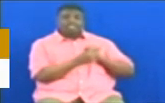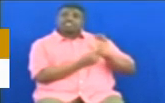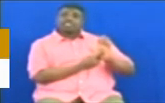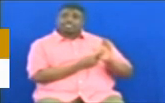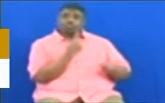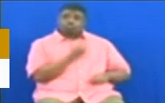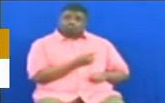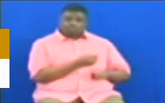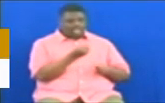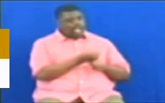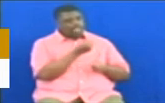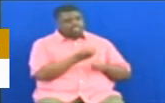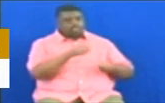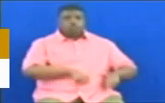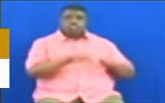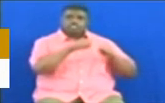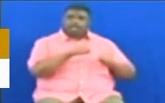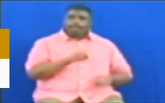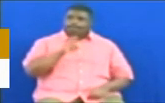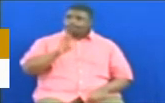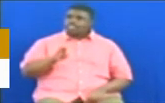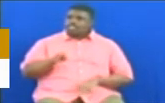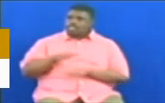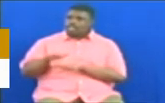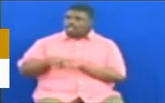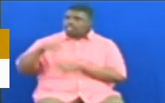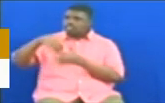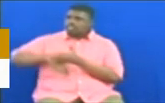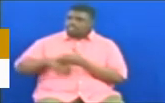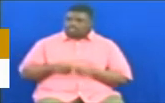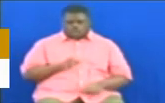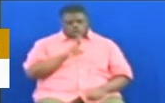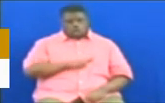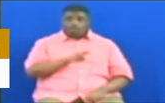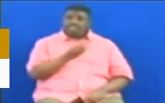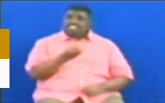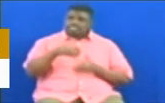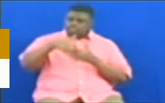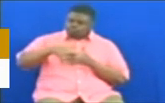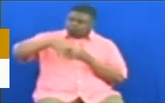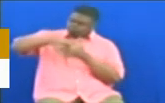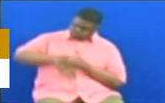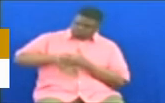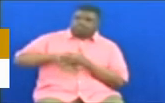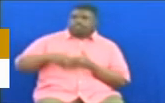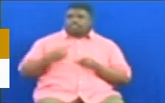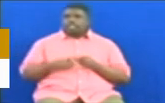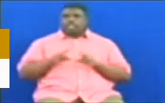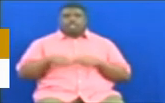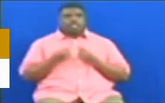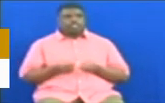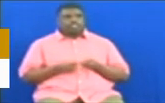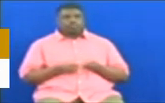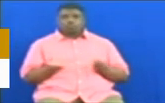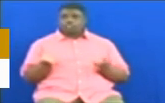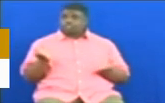functions za authority, na B inadadavua, na Roman 3 inadadavua zaidi. Lakini tunazo checks and